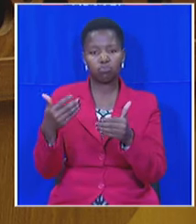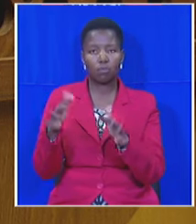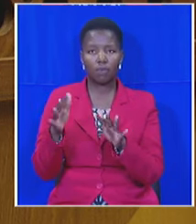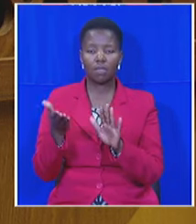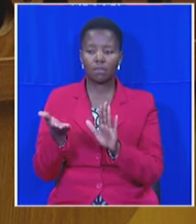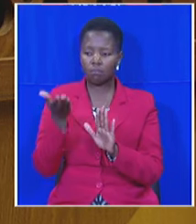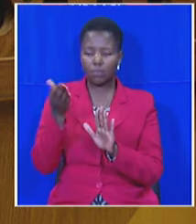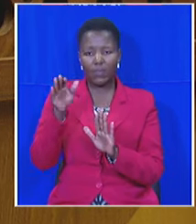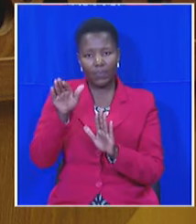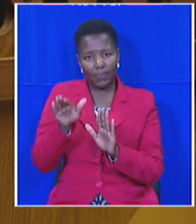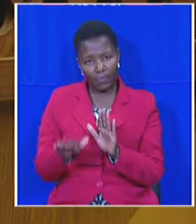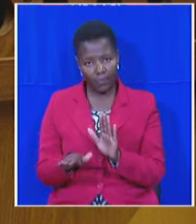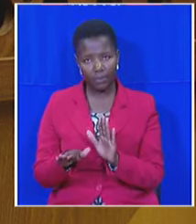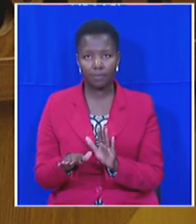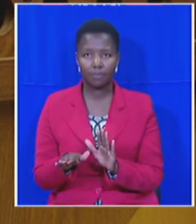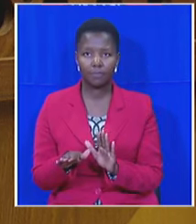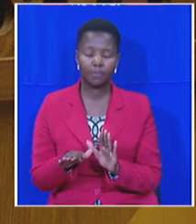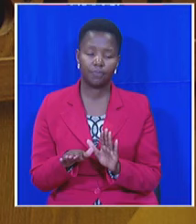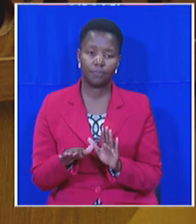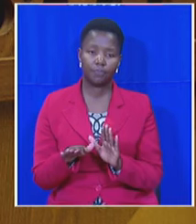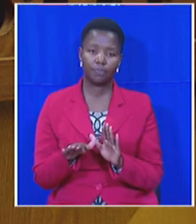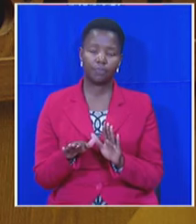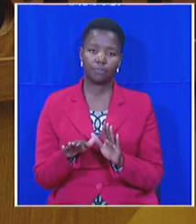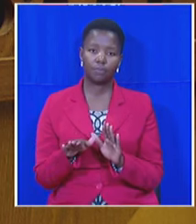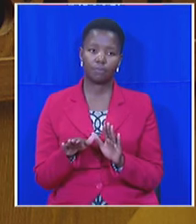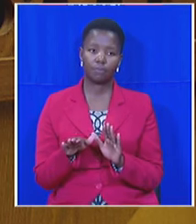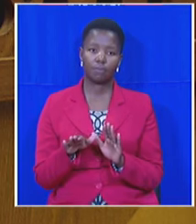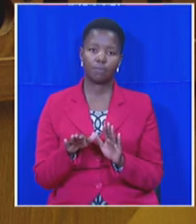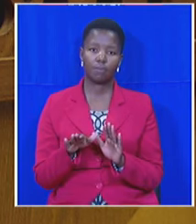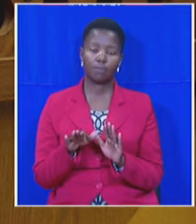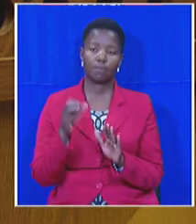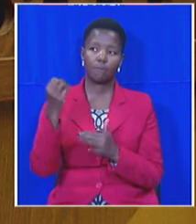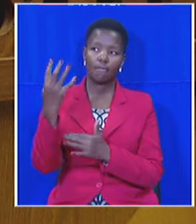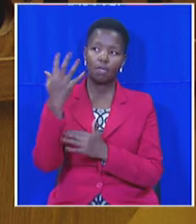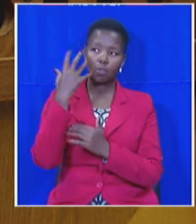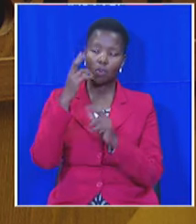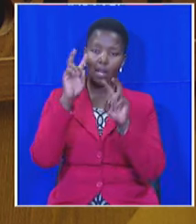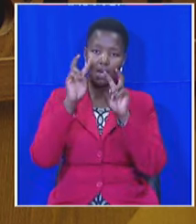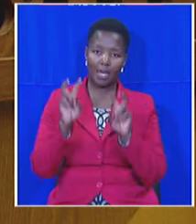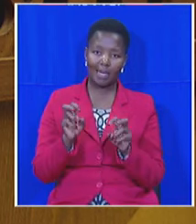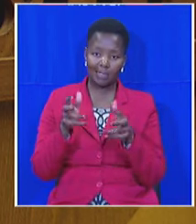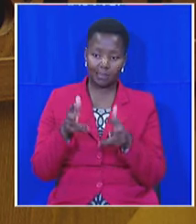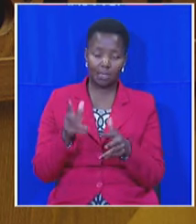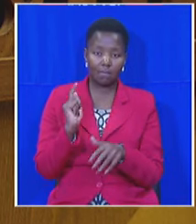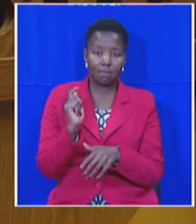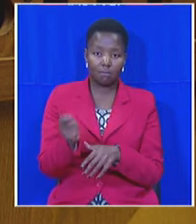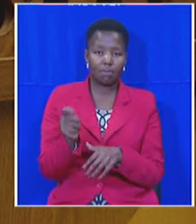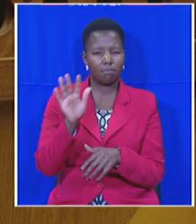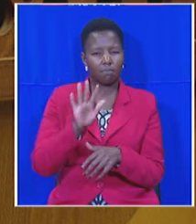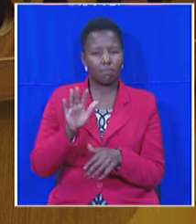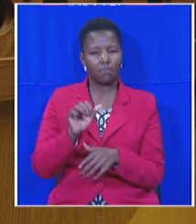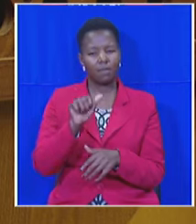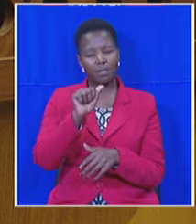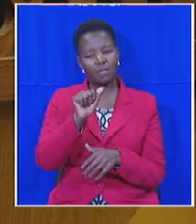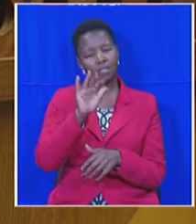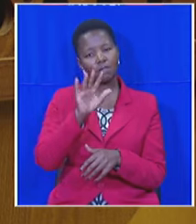down. Die prys van sonkrag of solarenergie is tans beskikbaar teen ongeveer 65-75 sent per kilowattuur